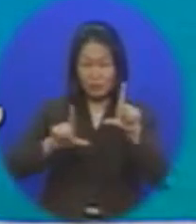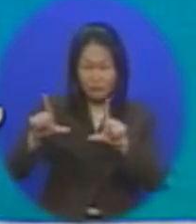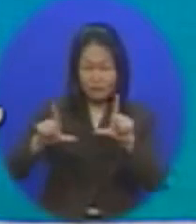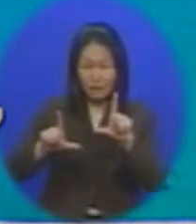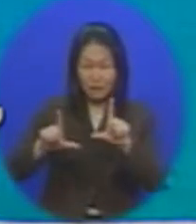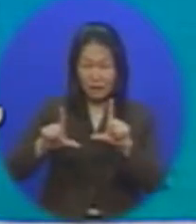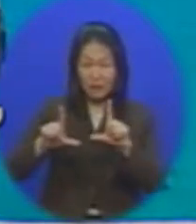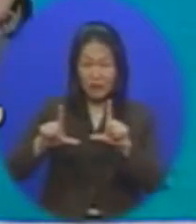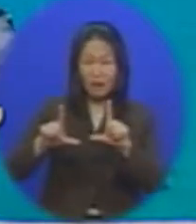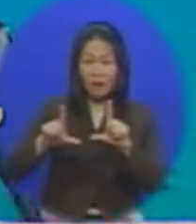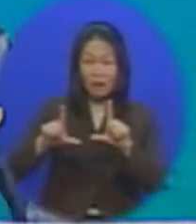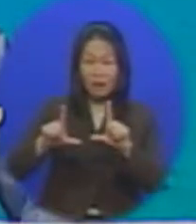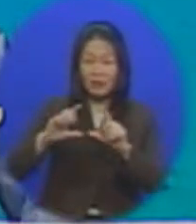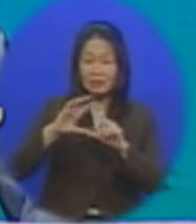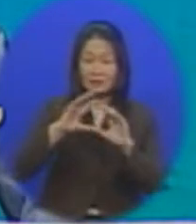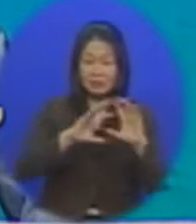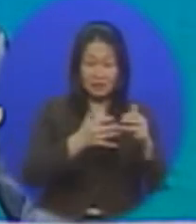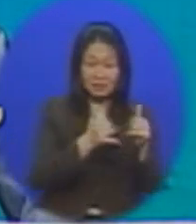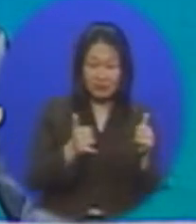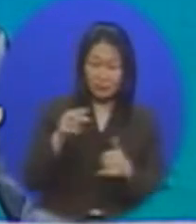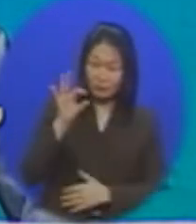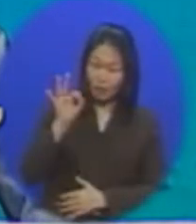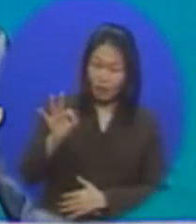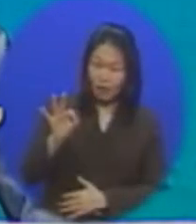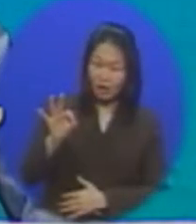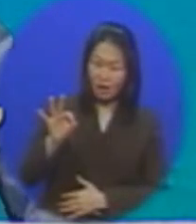사람들이 부정할 수가 없어요